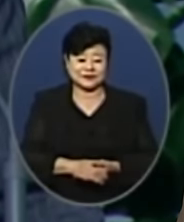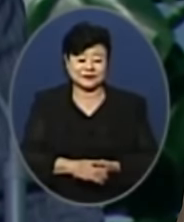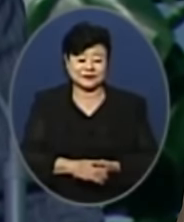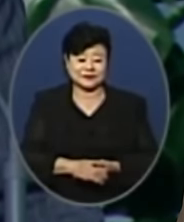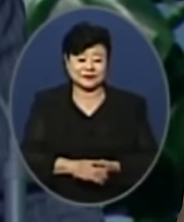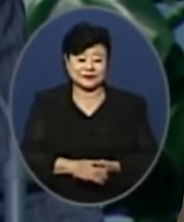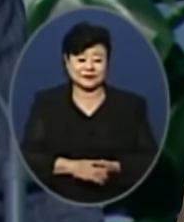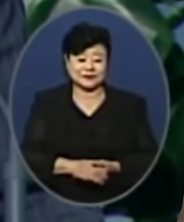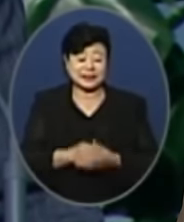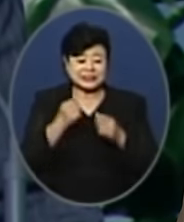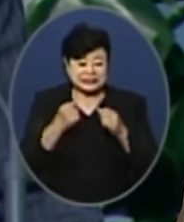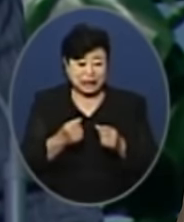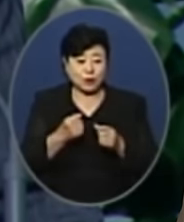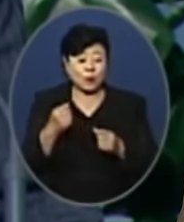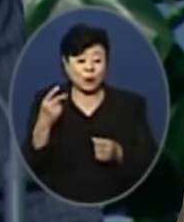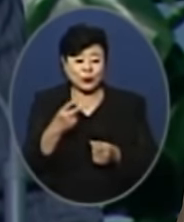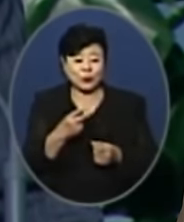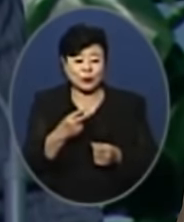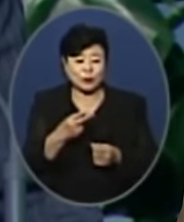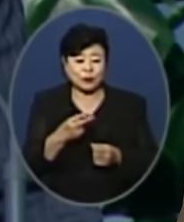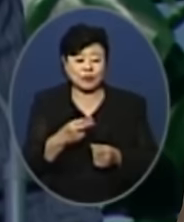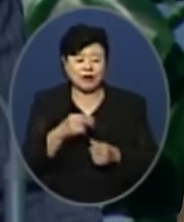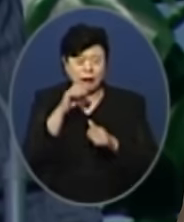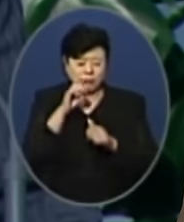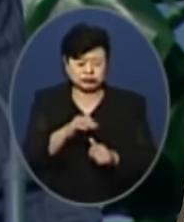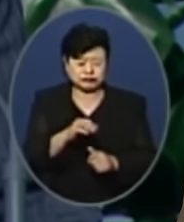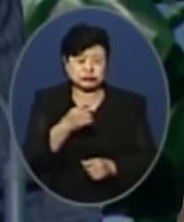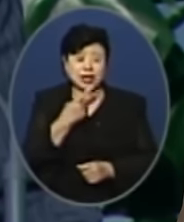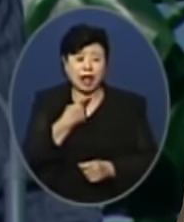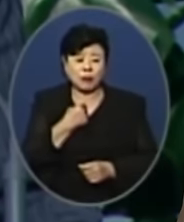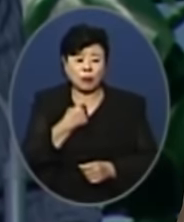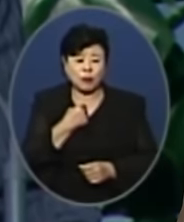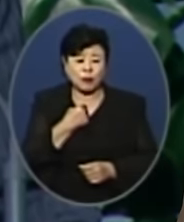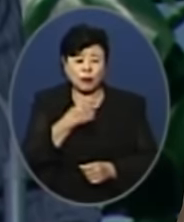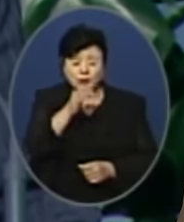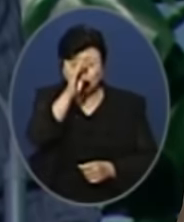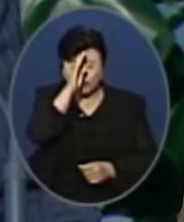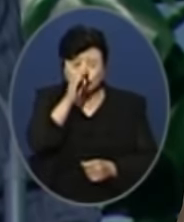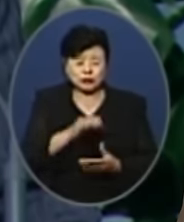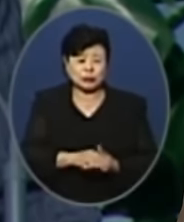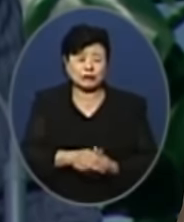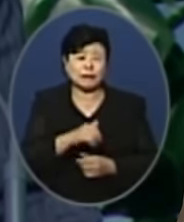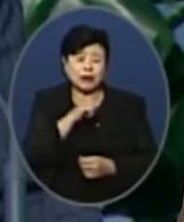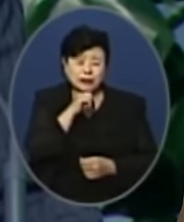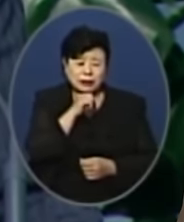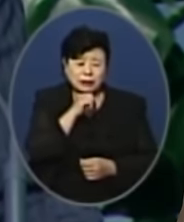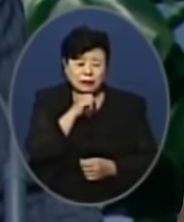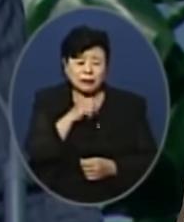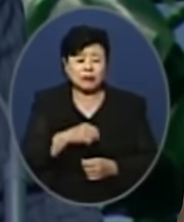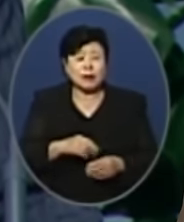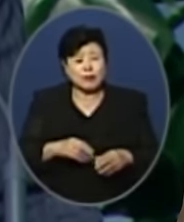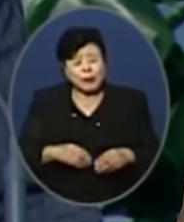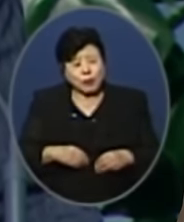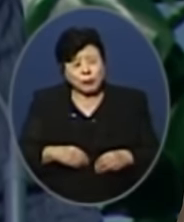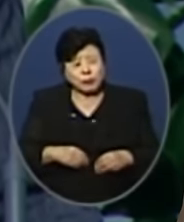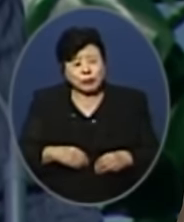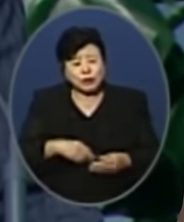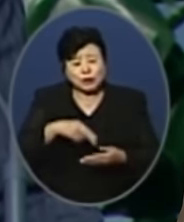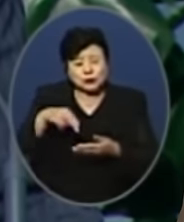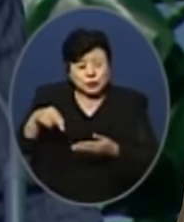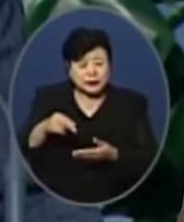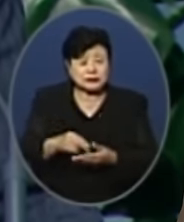늘 노예 생활을 하고 압박을 당하고 병들고 가난하고 헐벗고 굶주리고